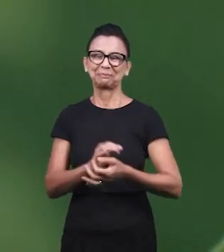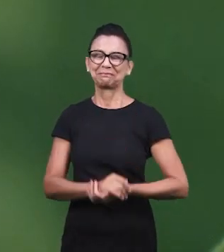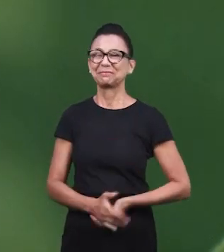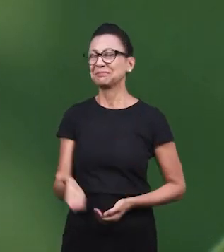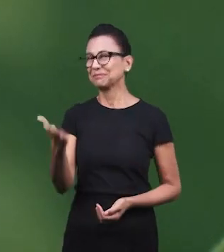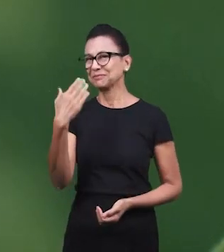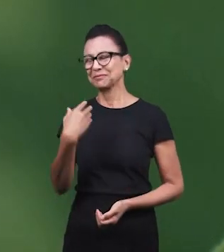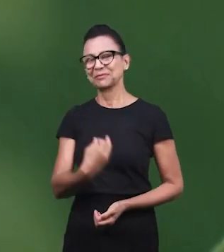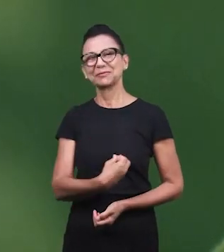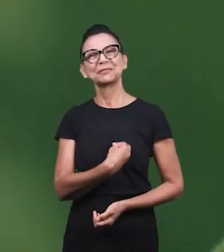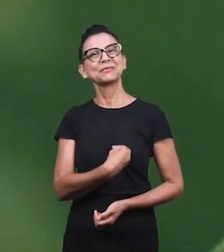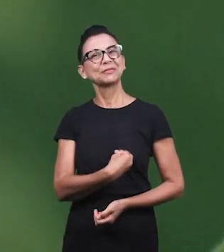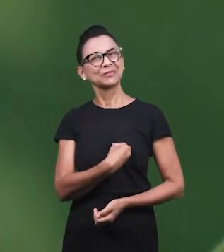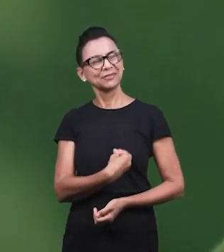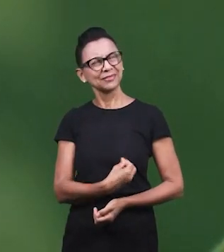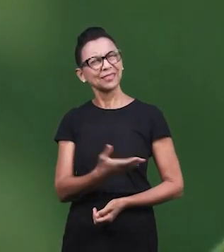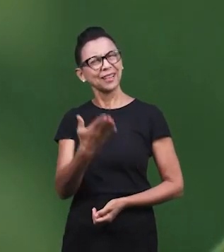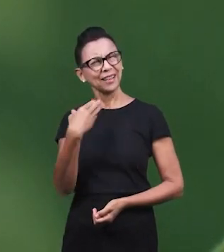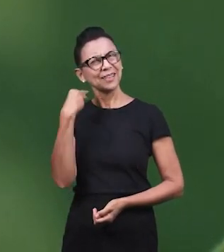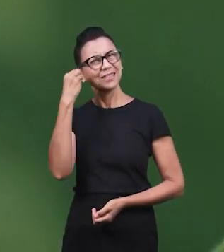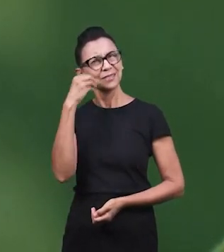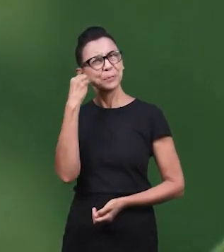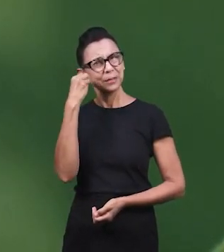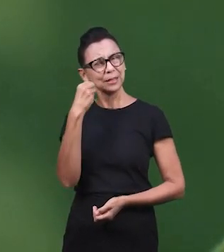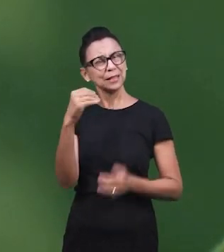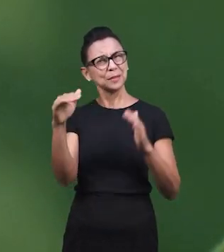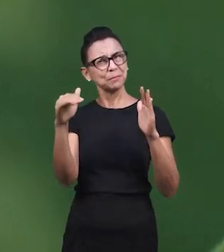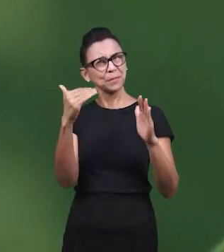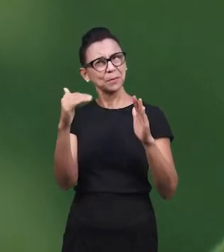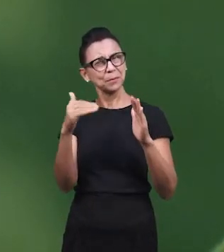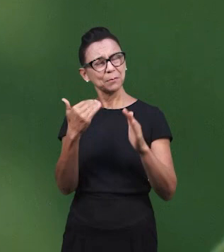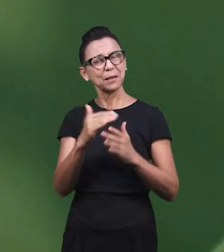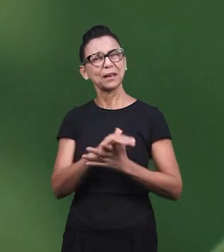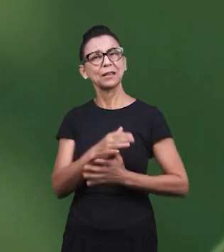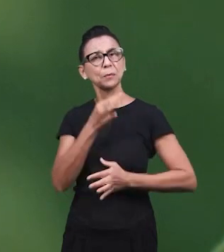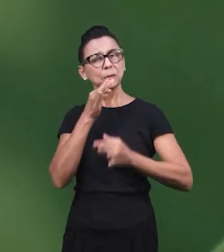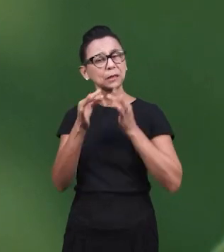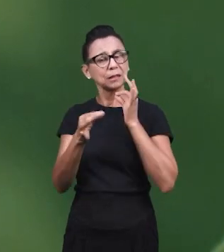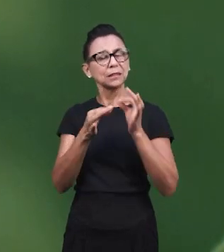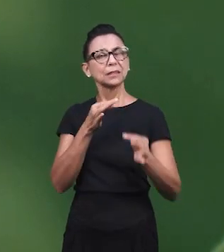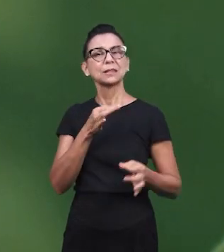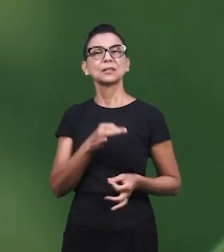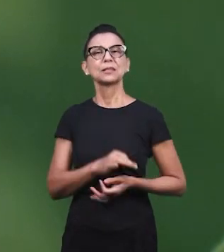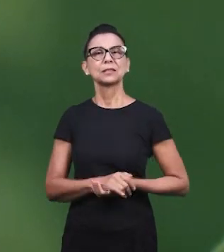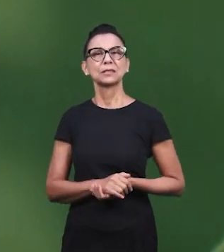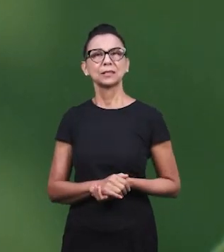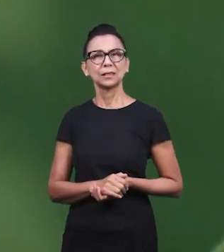Envoyez votre expérience, votre commentaire, votre contribution.